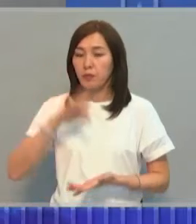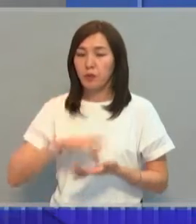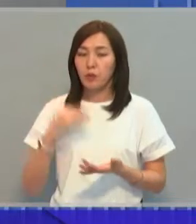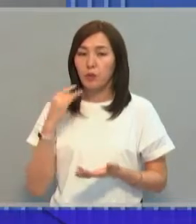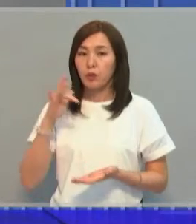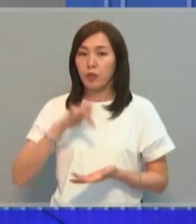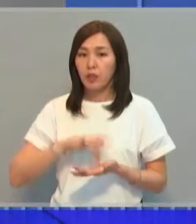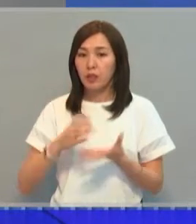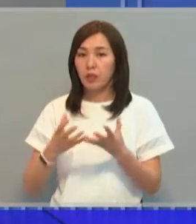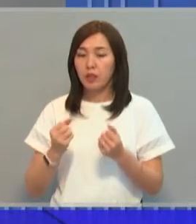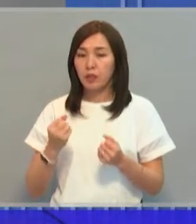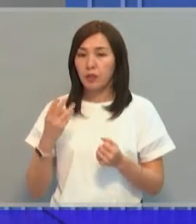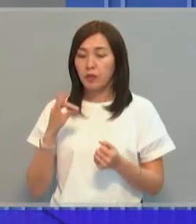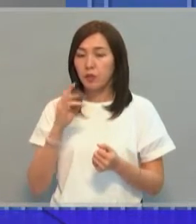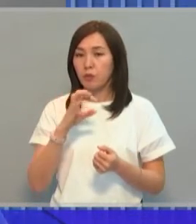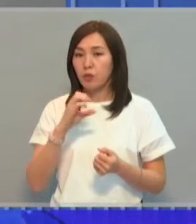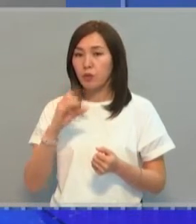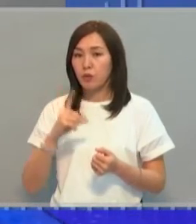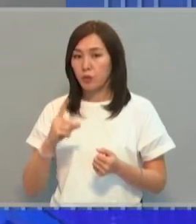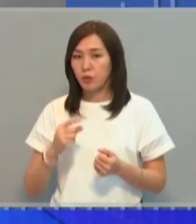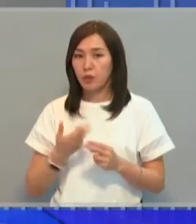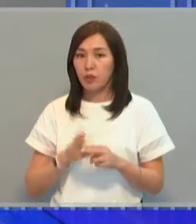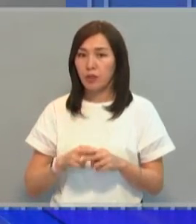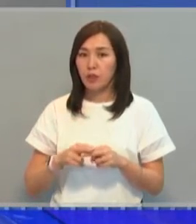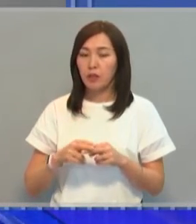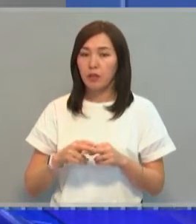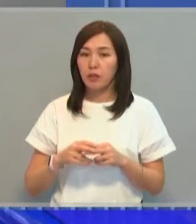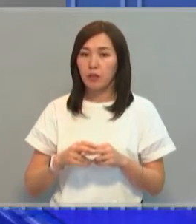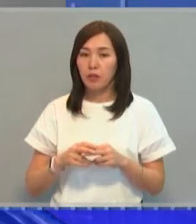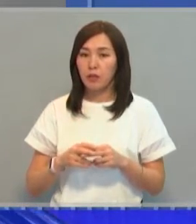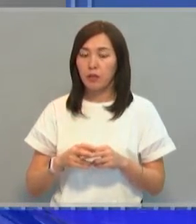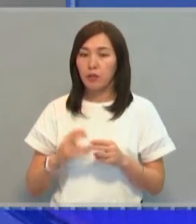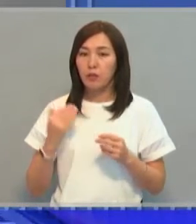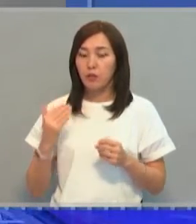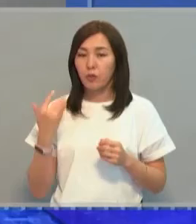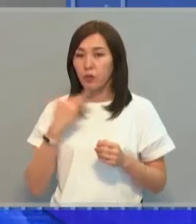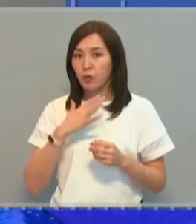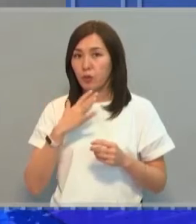Түркістан қаласы алатын екі басты конкуренция бар, екі басты конкуренция бар деген бір